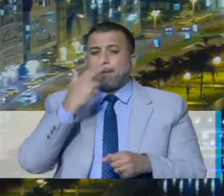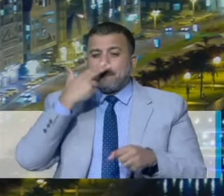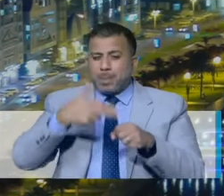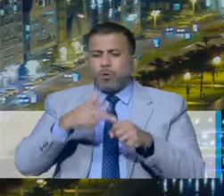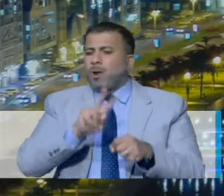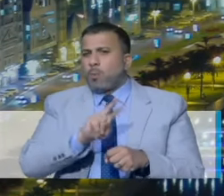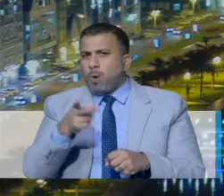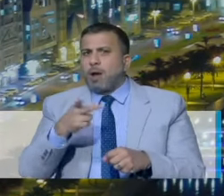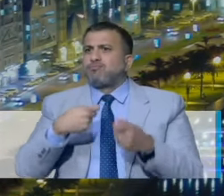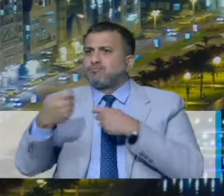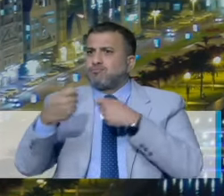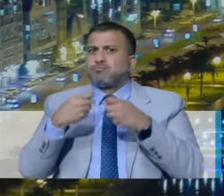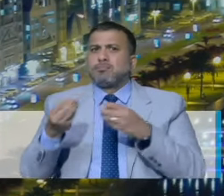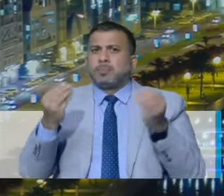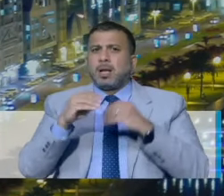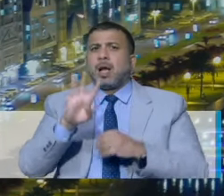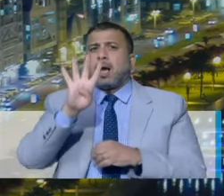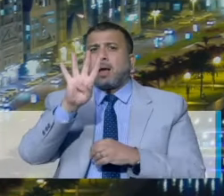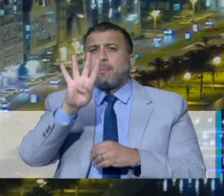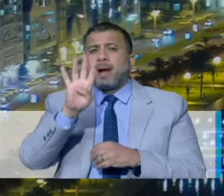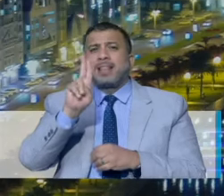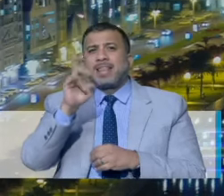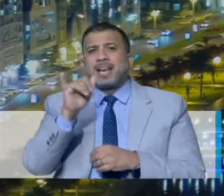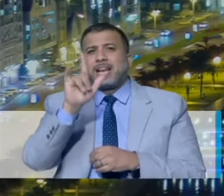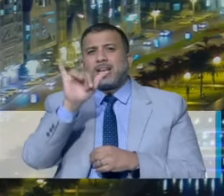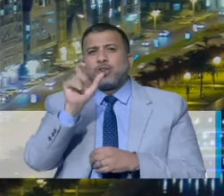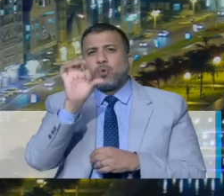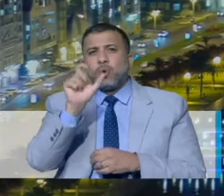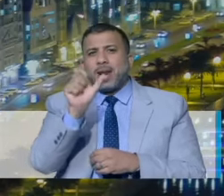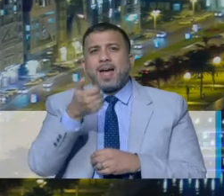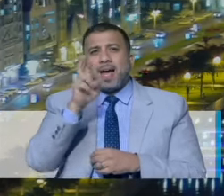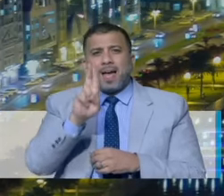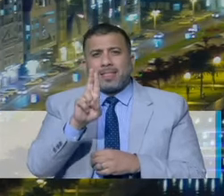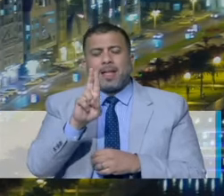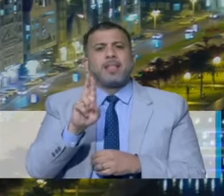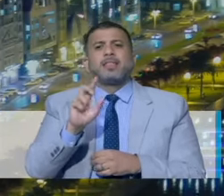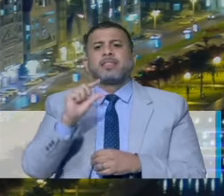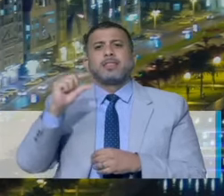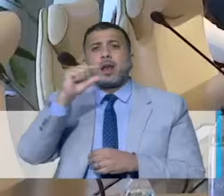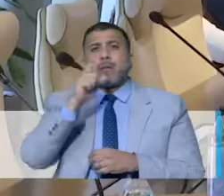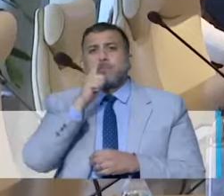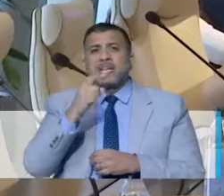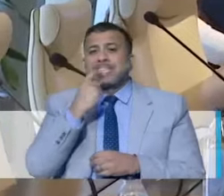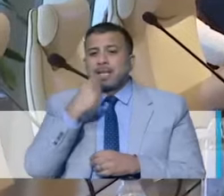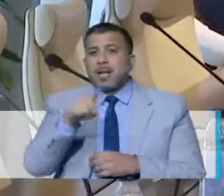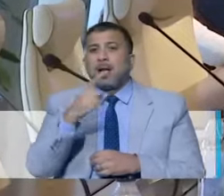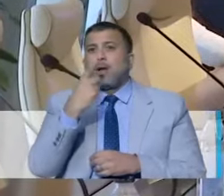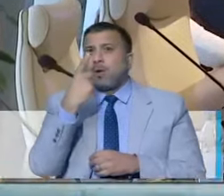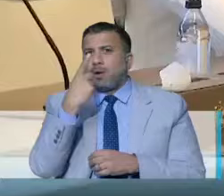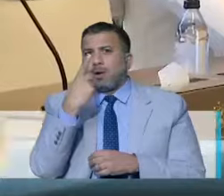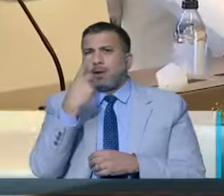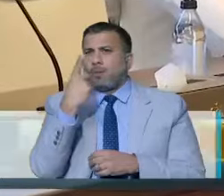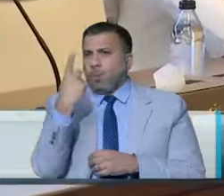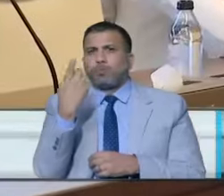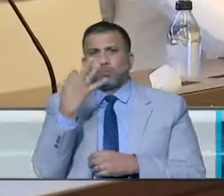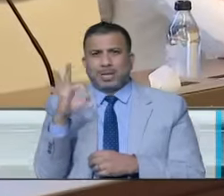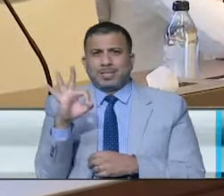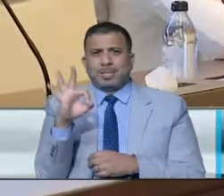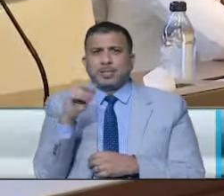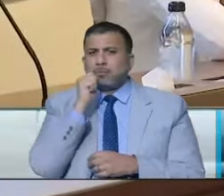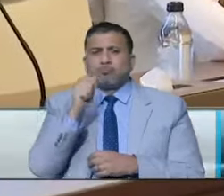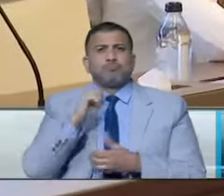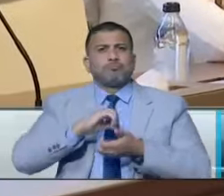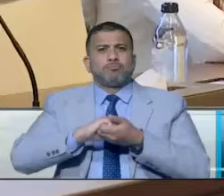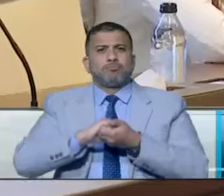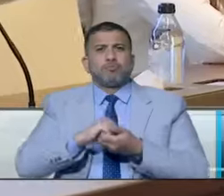النفطيه الى اربعه ترليونات درهم بحلول العام 2031 وقع الاتفاقيه كل من